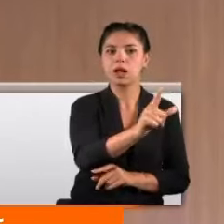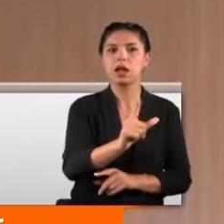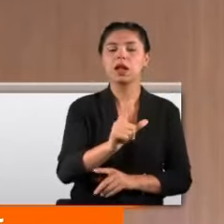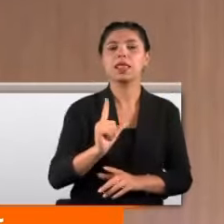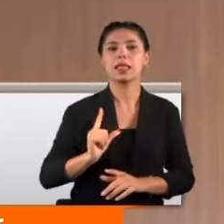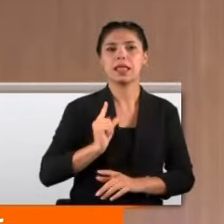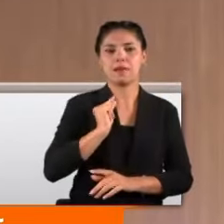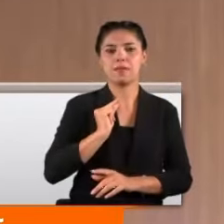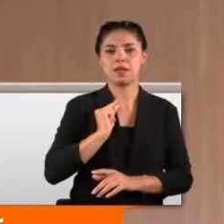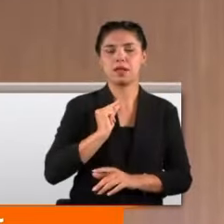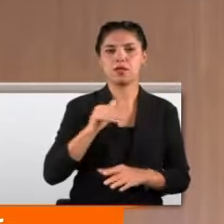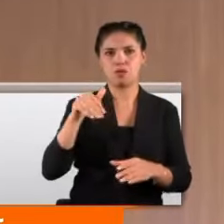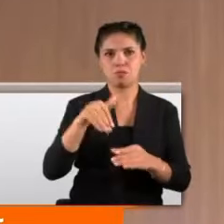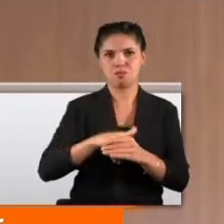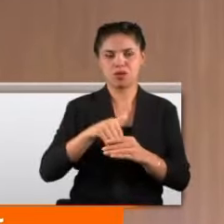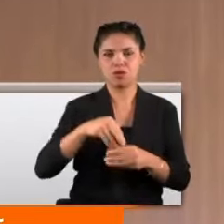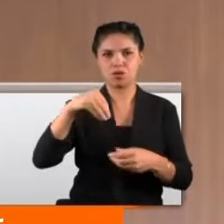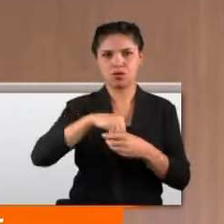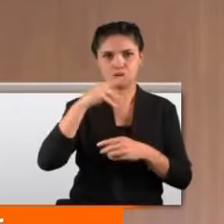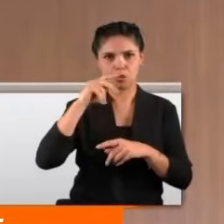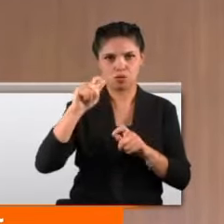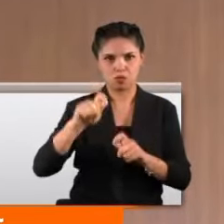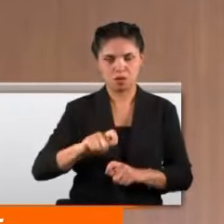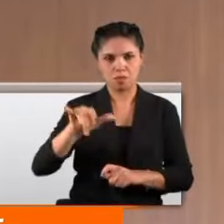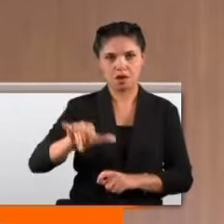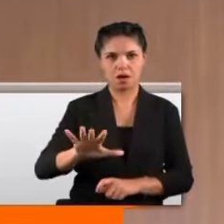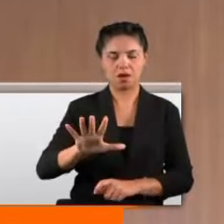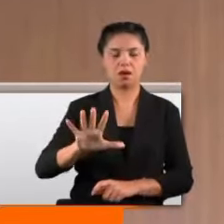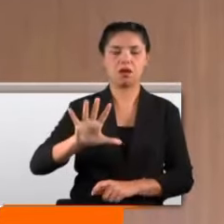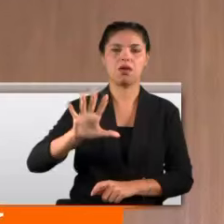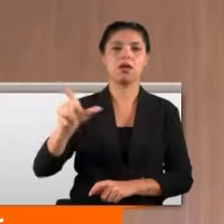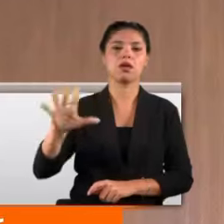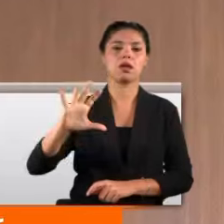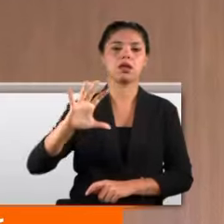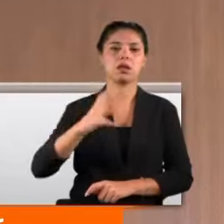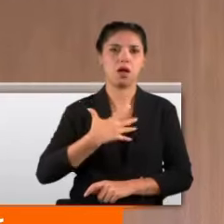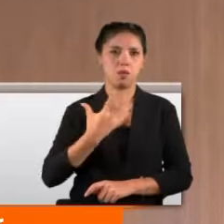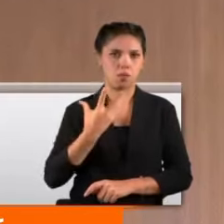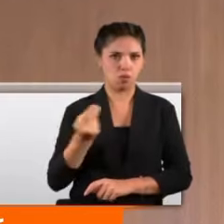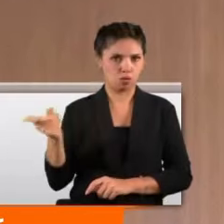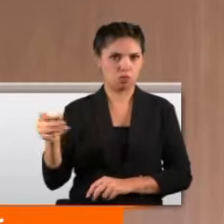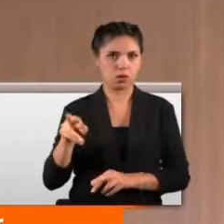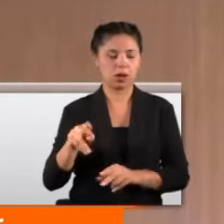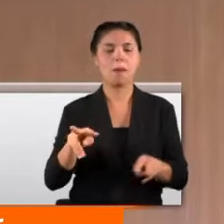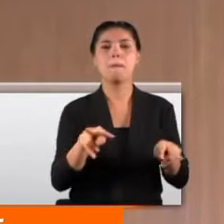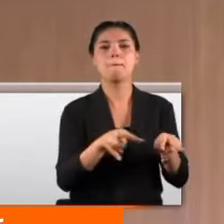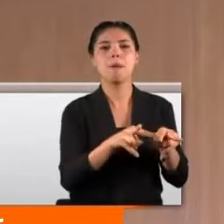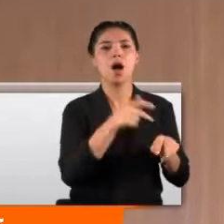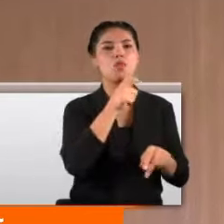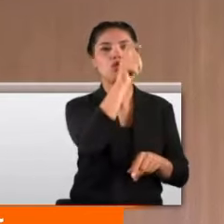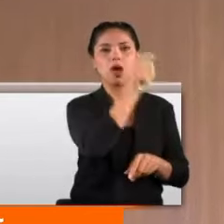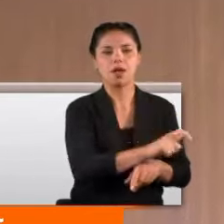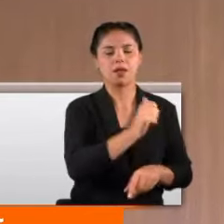temsilciler meclisinde konuşma hakkına sahip olduğu kadar Mahmut Abbas'ı da